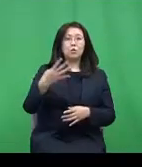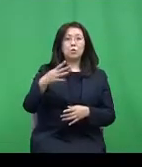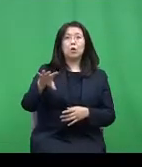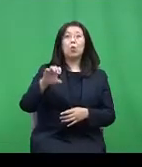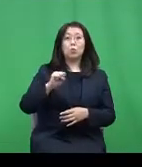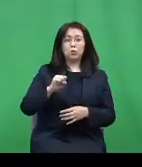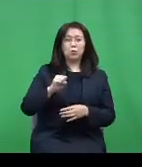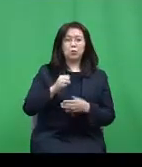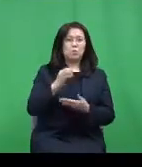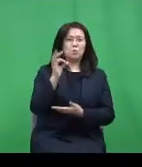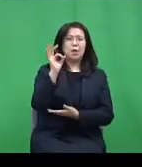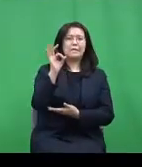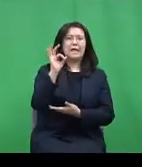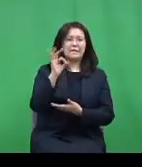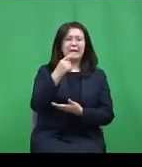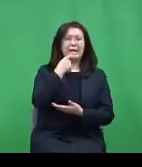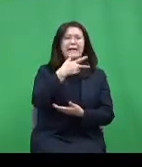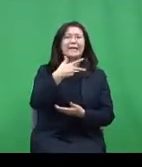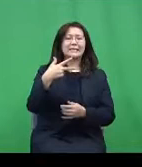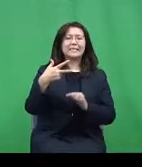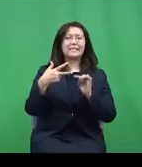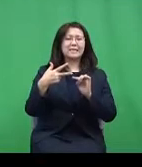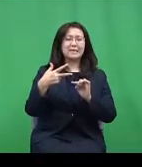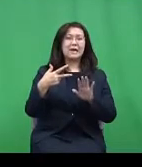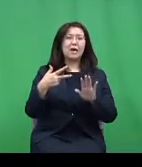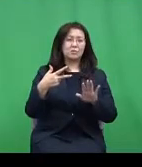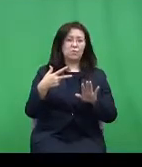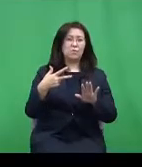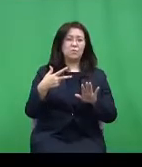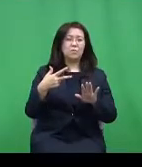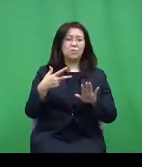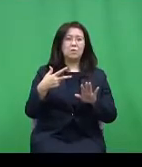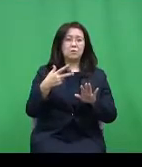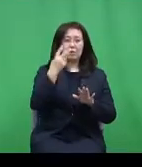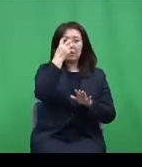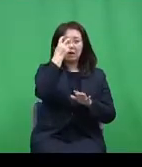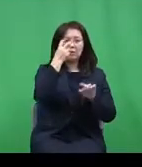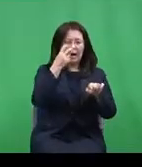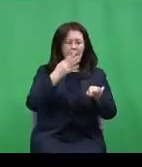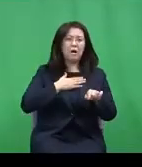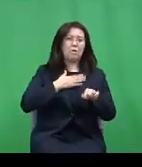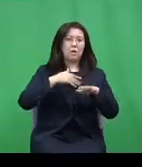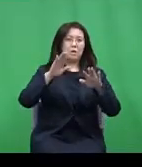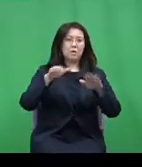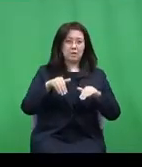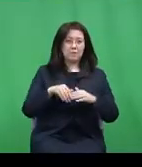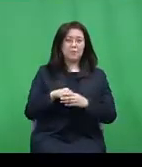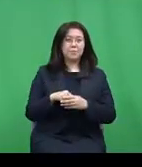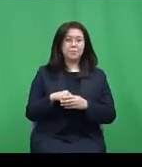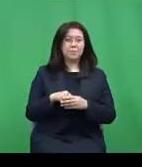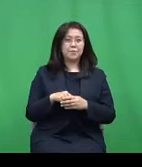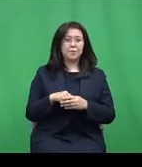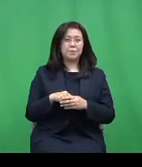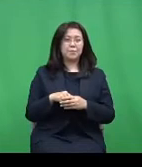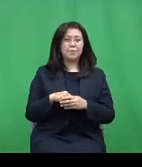400億の、まあ、財政構造赤字を抱えているということが、まあ、財政点検して、まあ、分かった